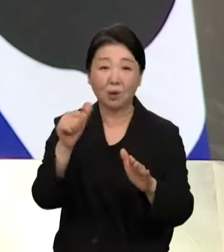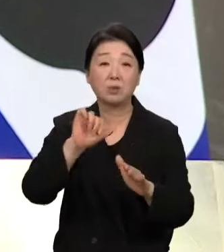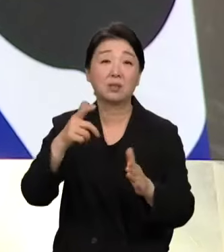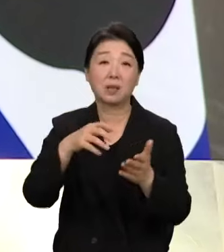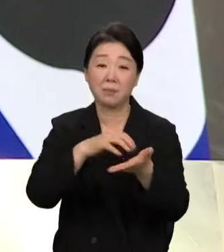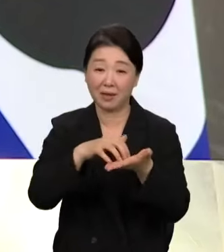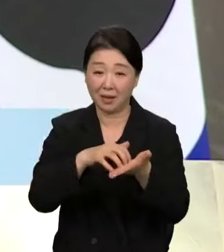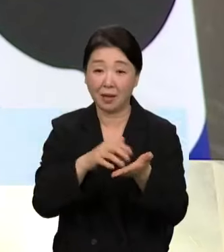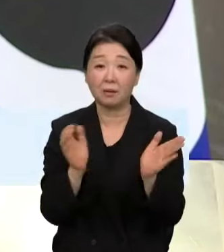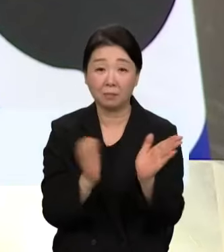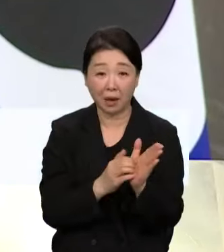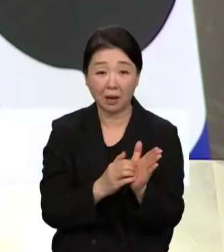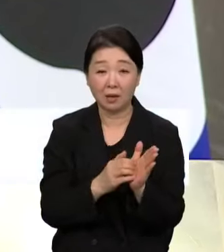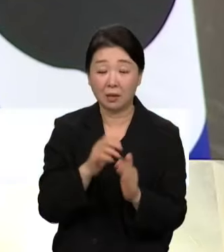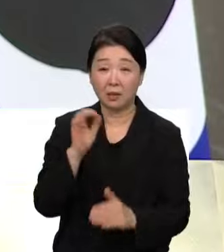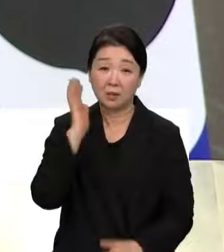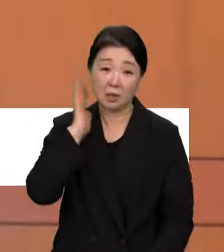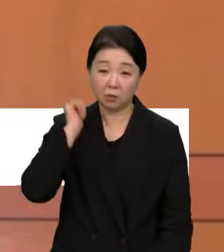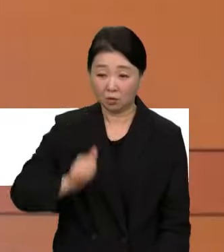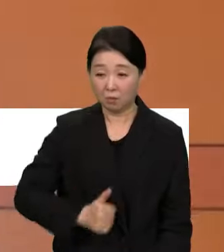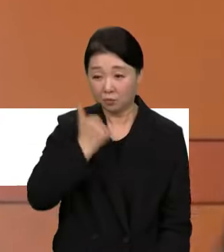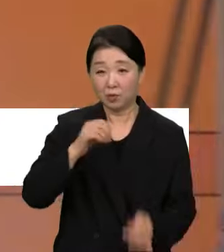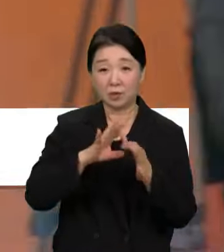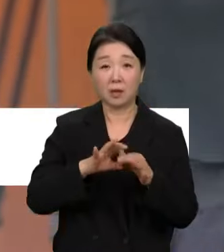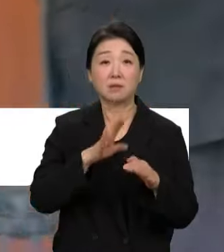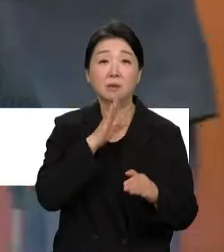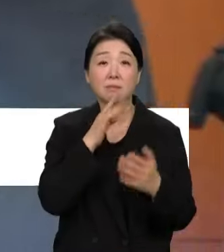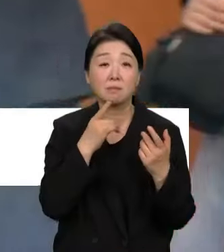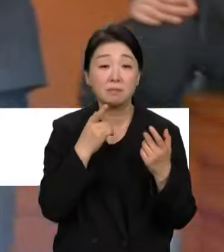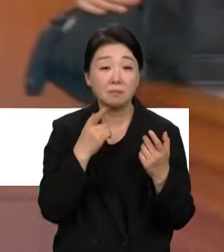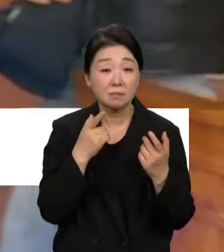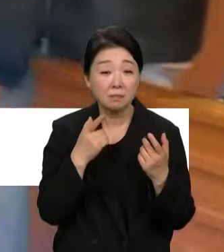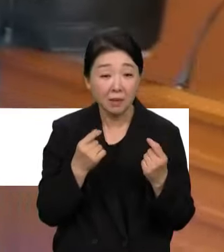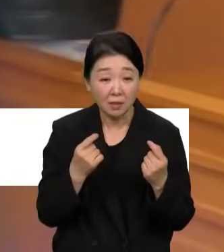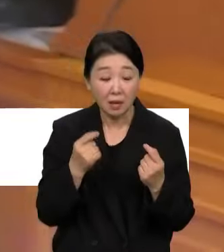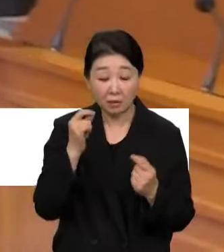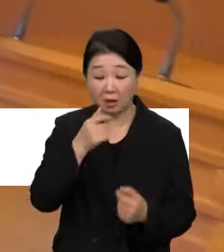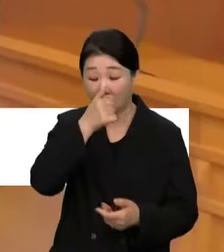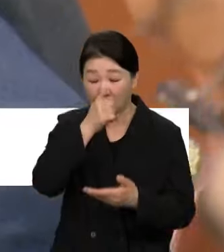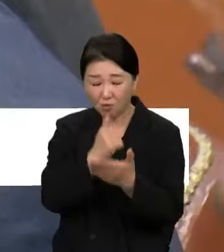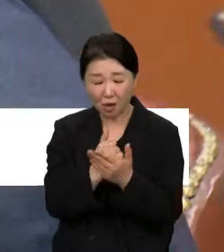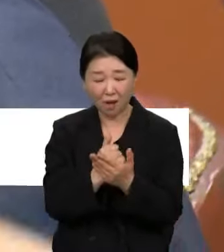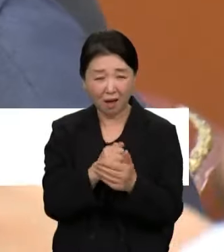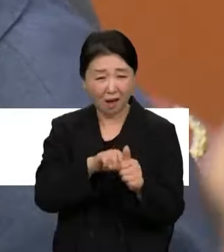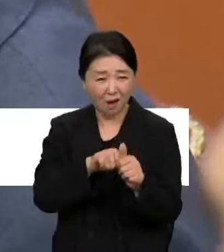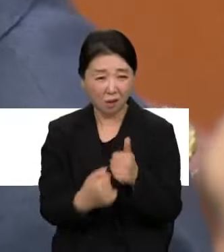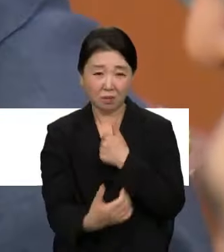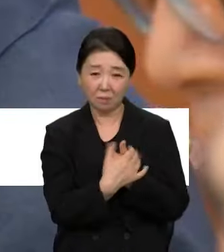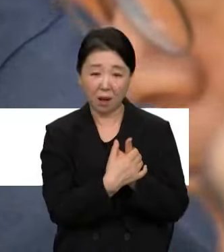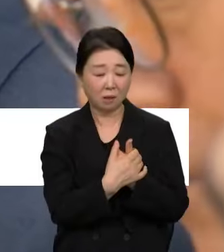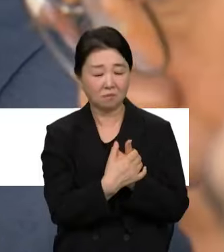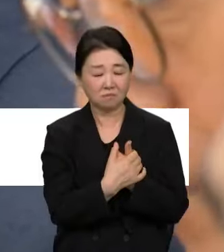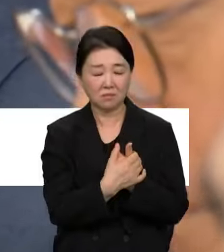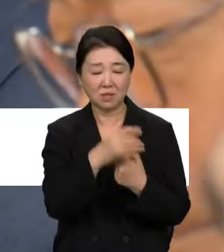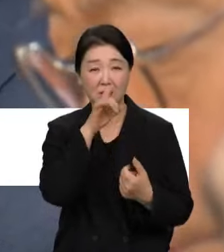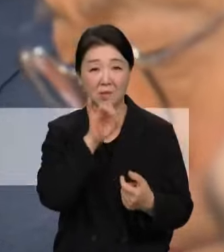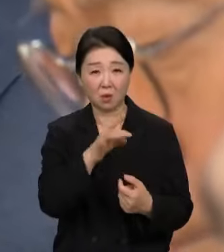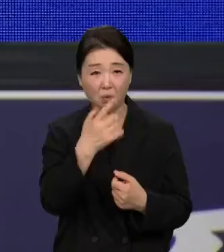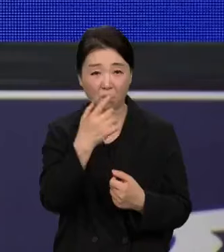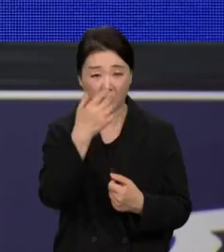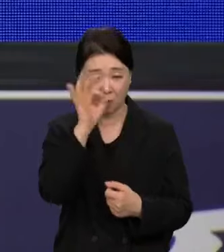장관은 소위 VIP 경로 설이 실체이며 그것이 범죄라는 억지 프레임을 도저히 묵과할 수 없다고